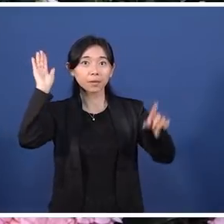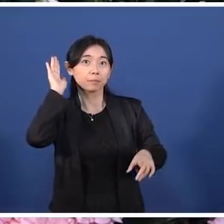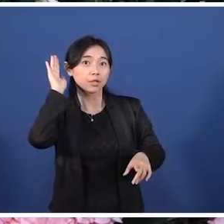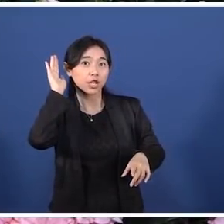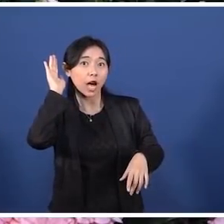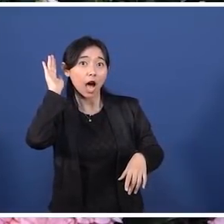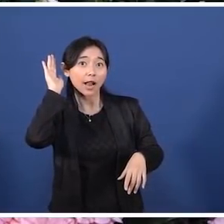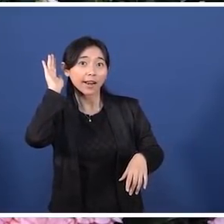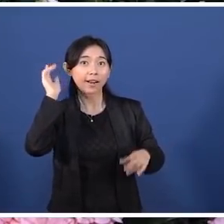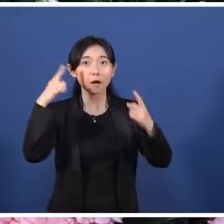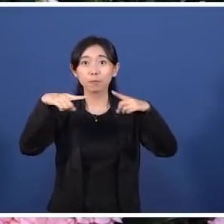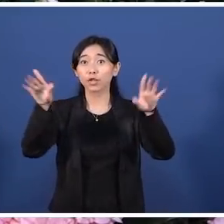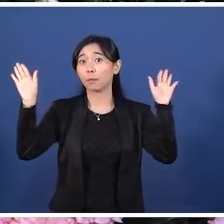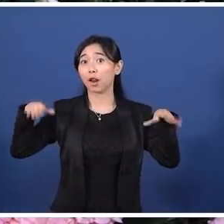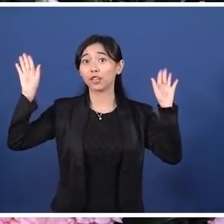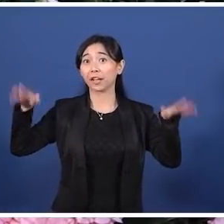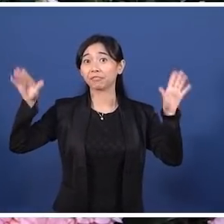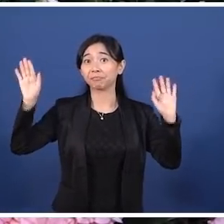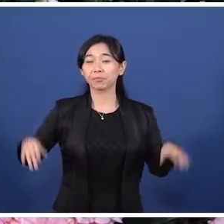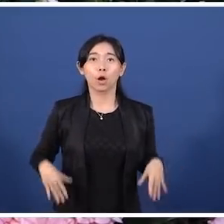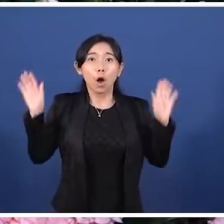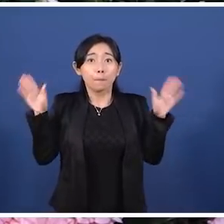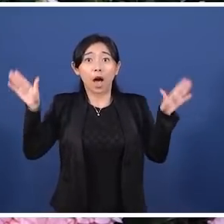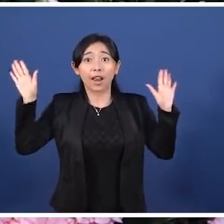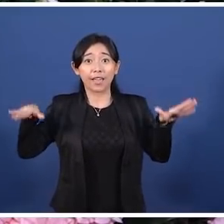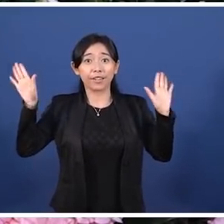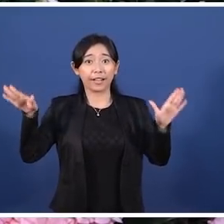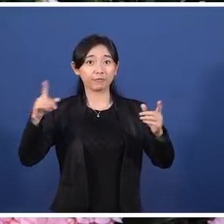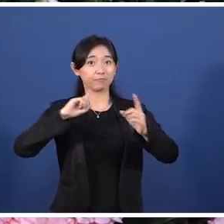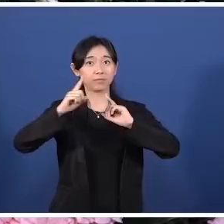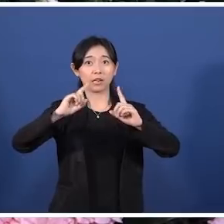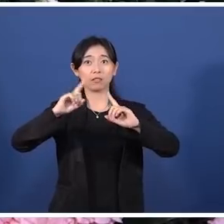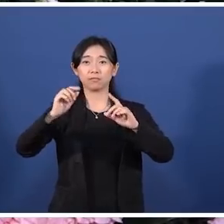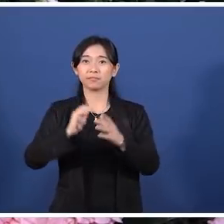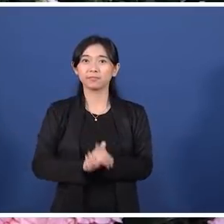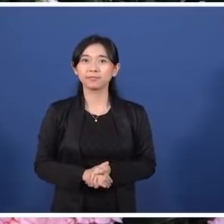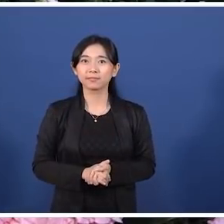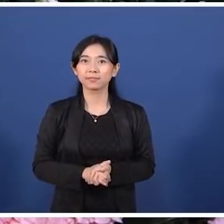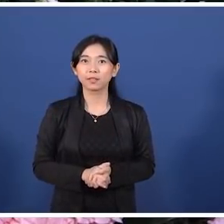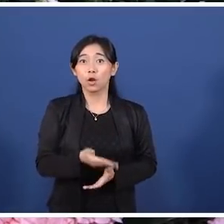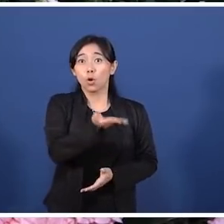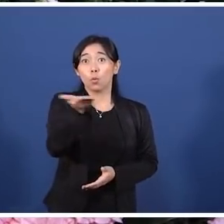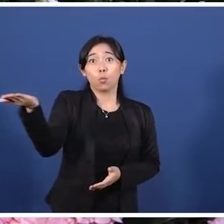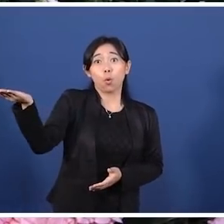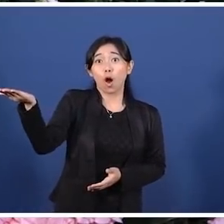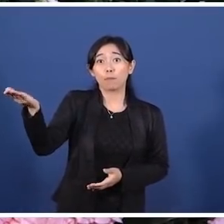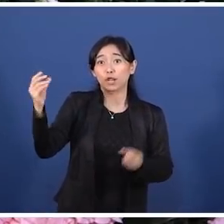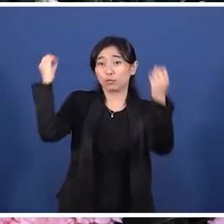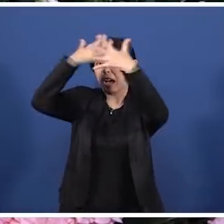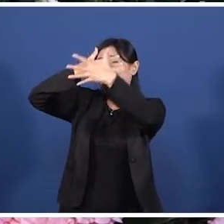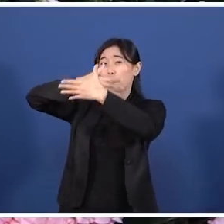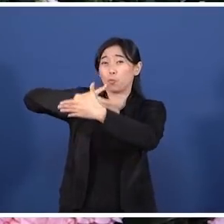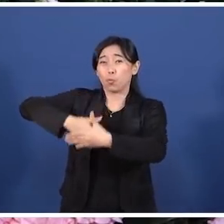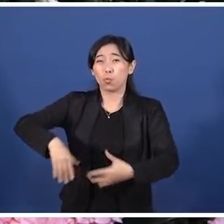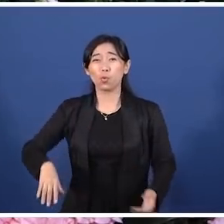berita, para malaikat mengatakan satu pesan kepada mereka. Mereka ketakutan, dikatakan di dalam ayat